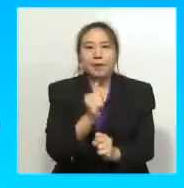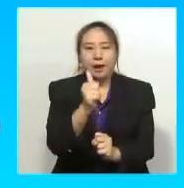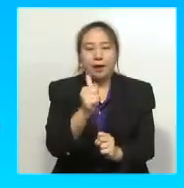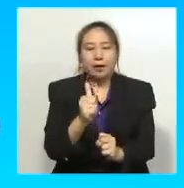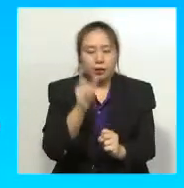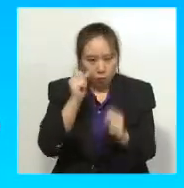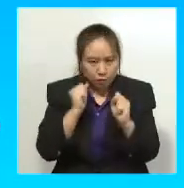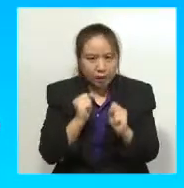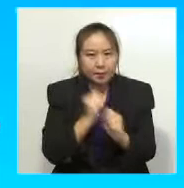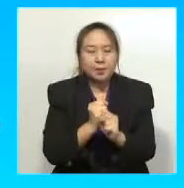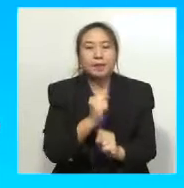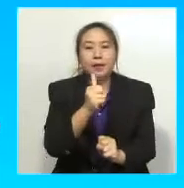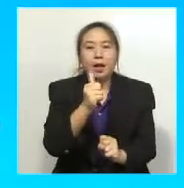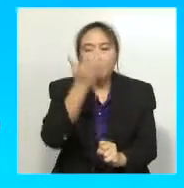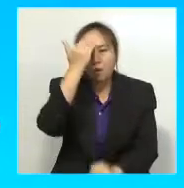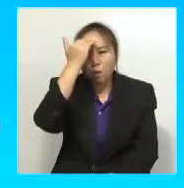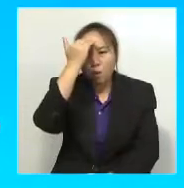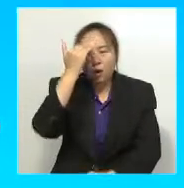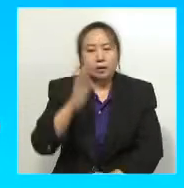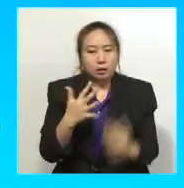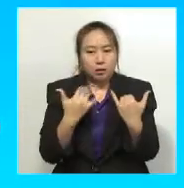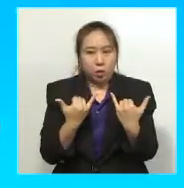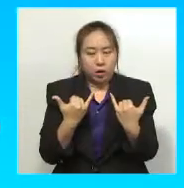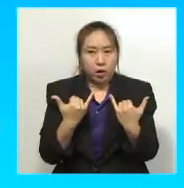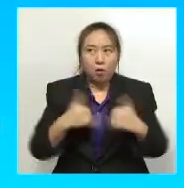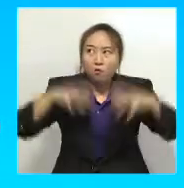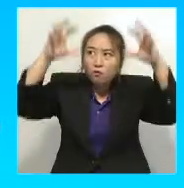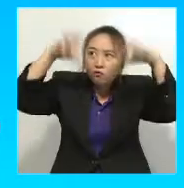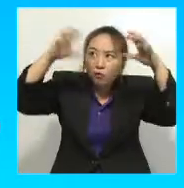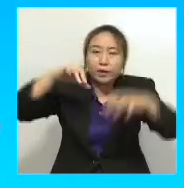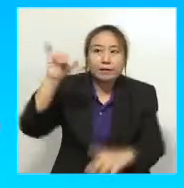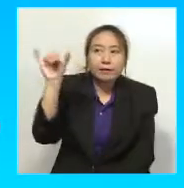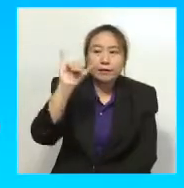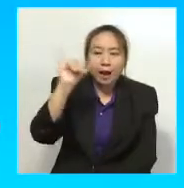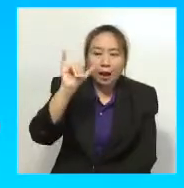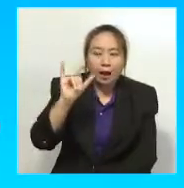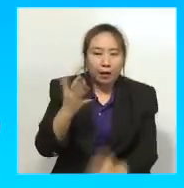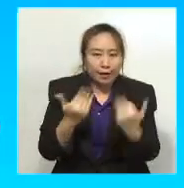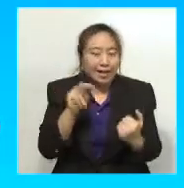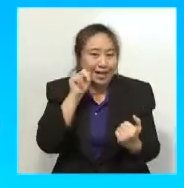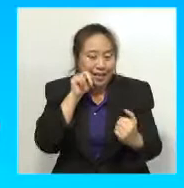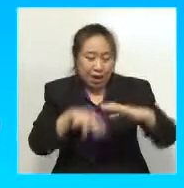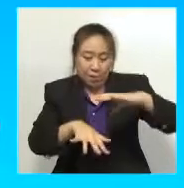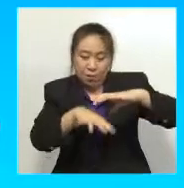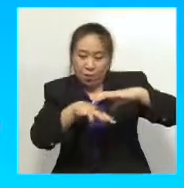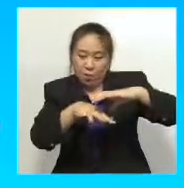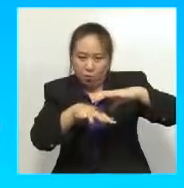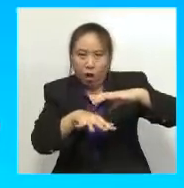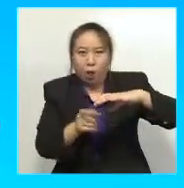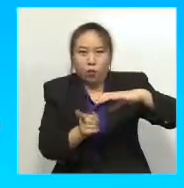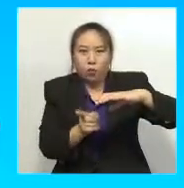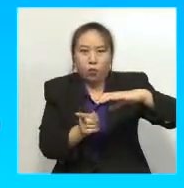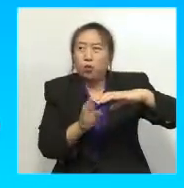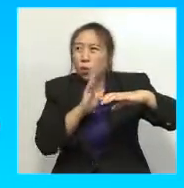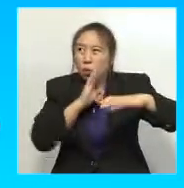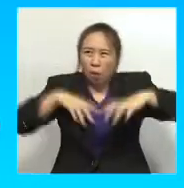ยังไงก็ต้องทำให้ได้เพราะไม่มีโอกาสในช่วงนี้ฝนเองยังไม่ตกน้ำที่เติมนี่ก็ยังจำกัดอยู่ถ้าฝ